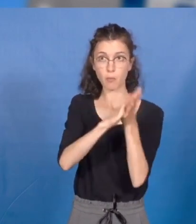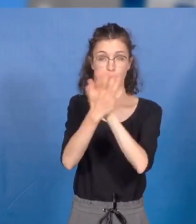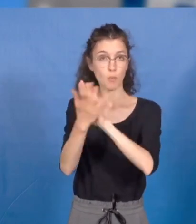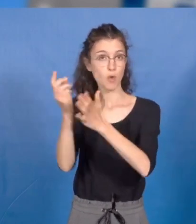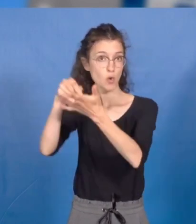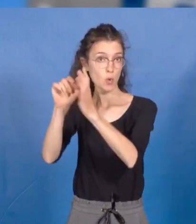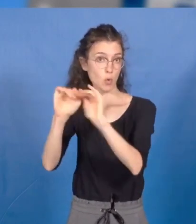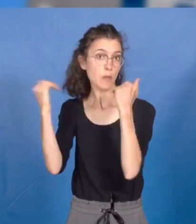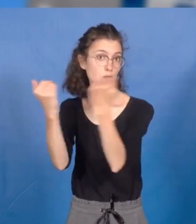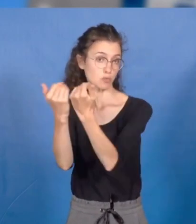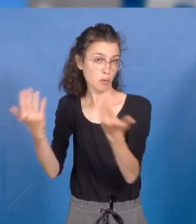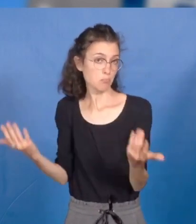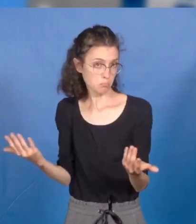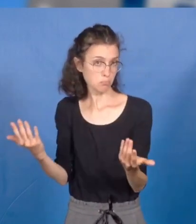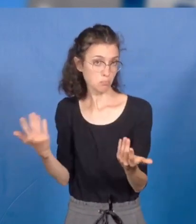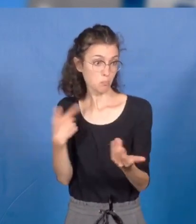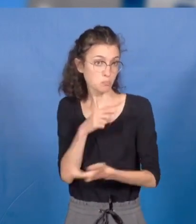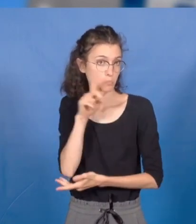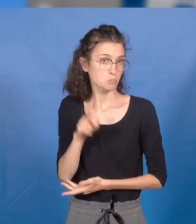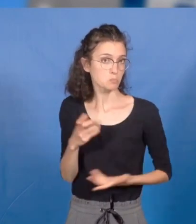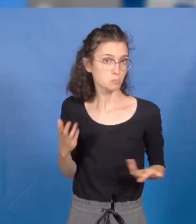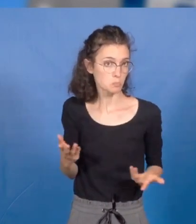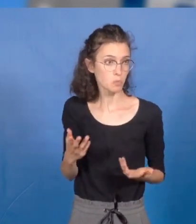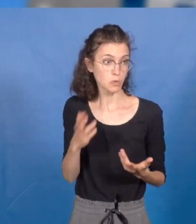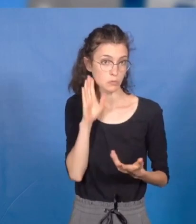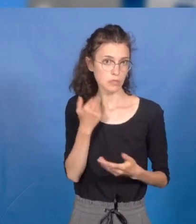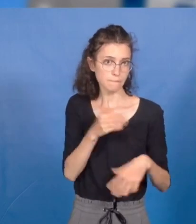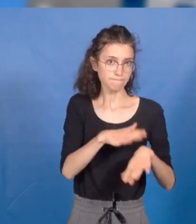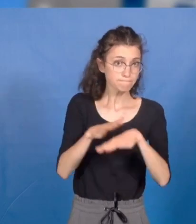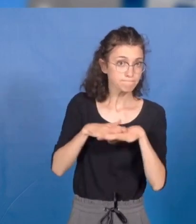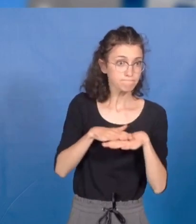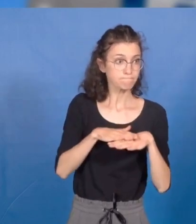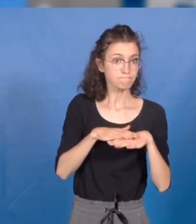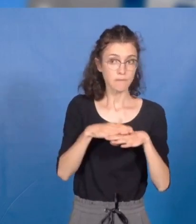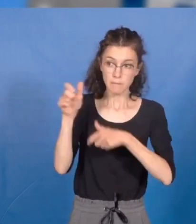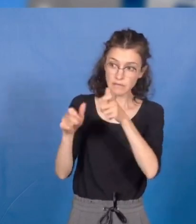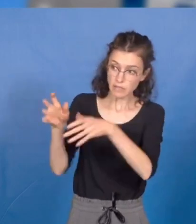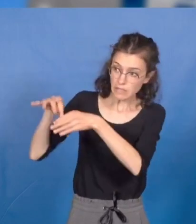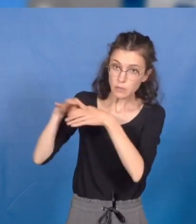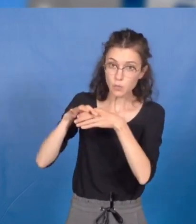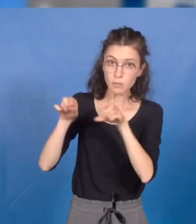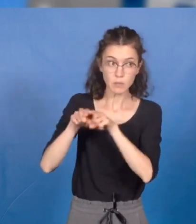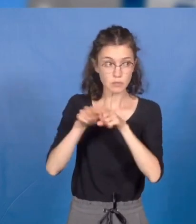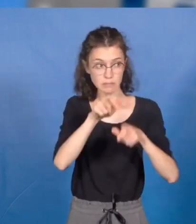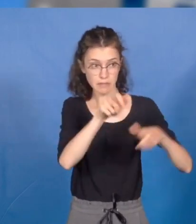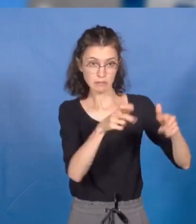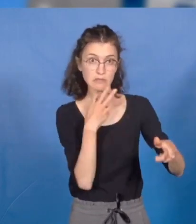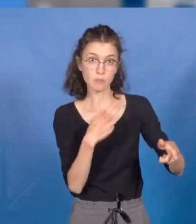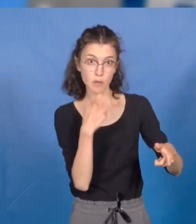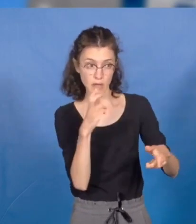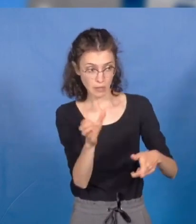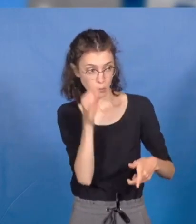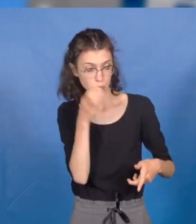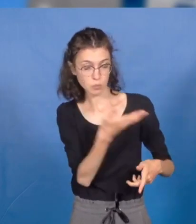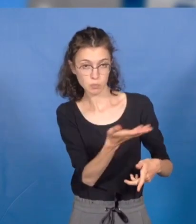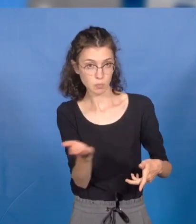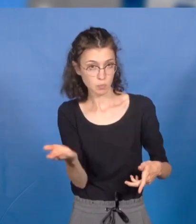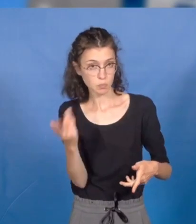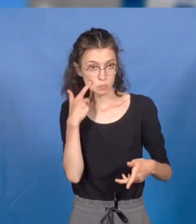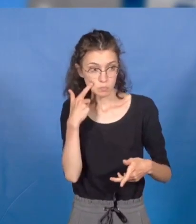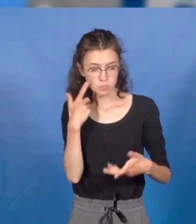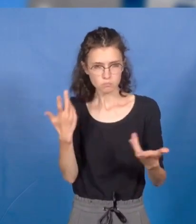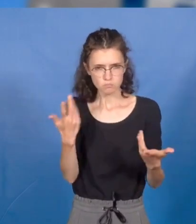les citoyennes et citoyens qui nous regardent, mais aussi les élus de cette Assemblée, sur le danger et le glissement liberticide que représente